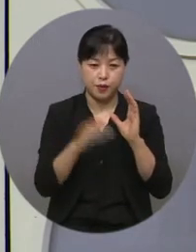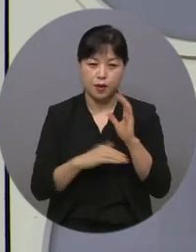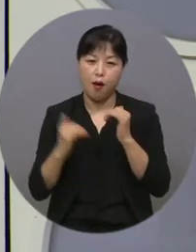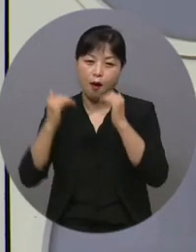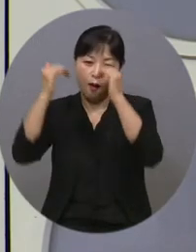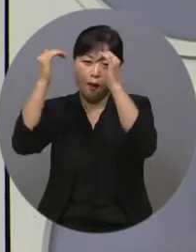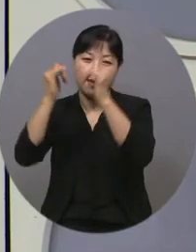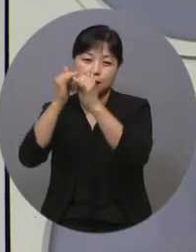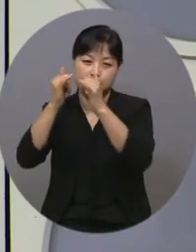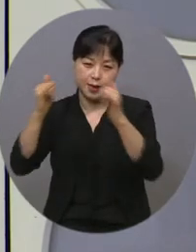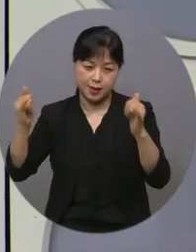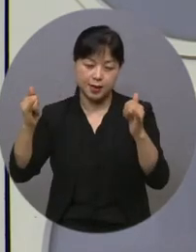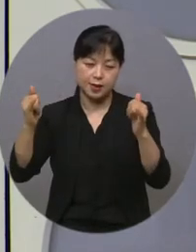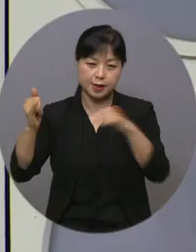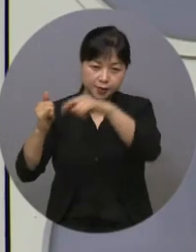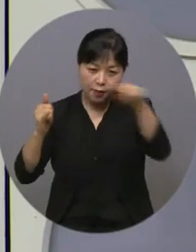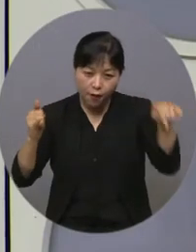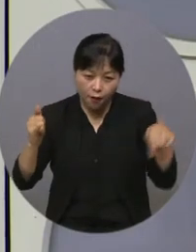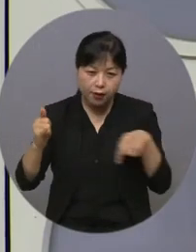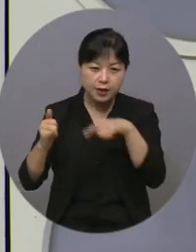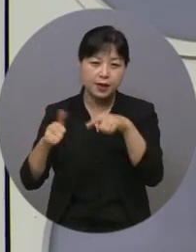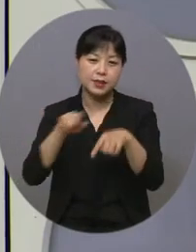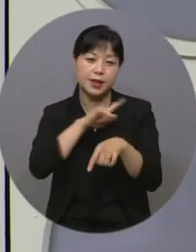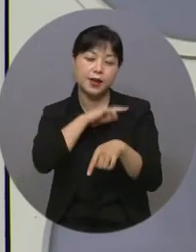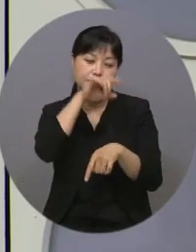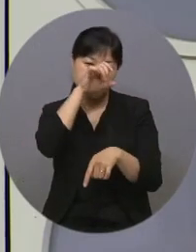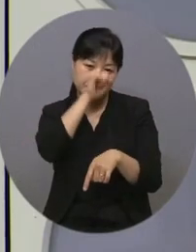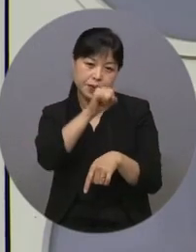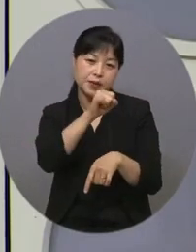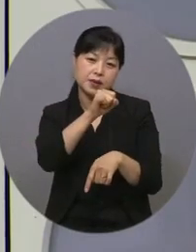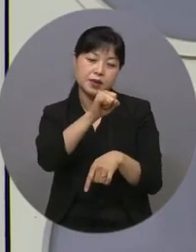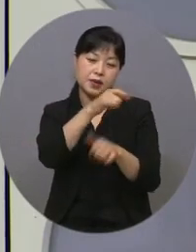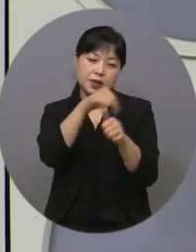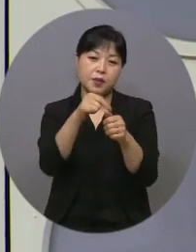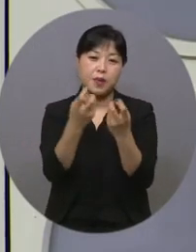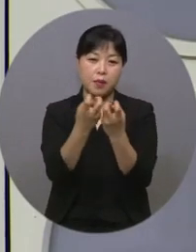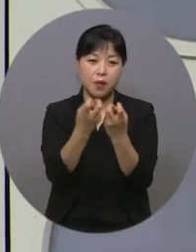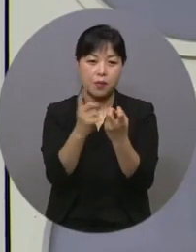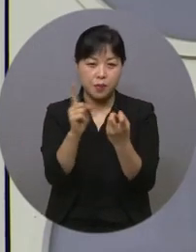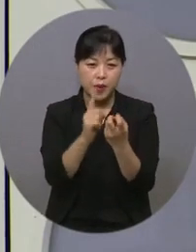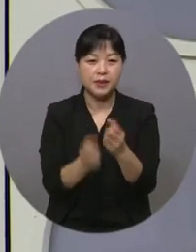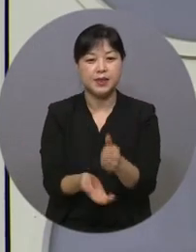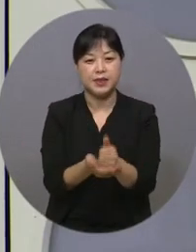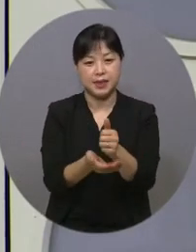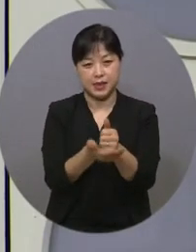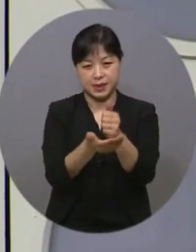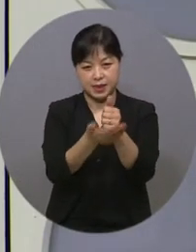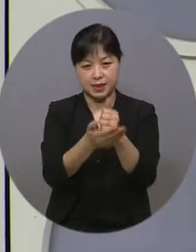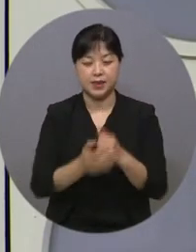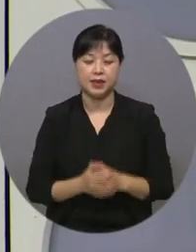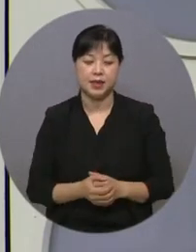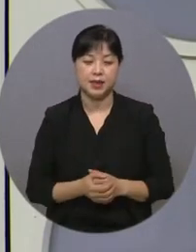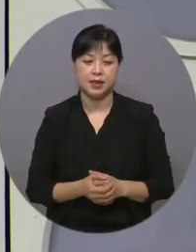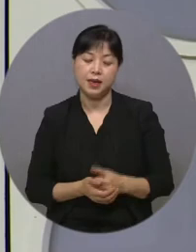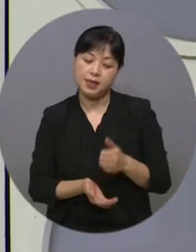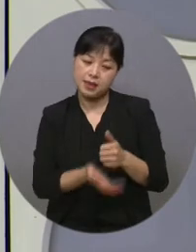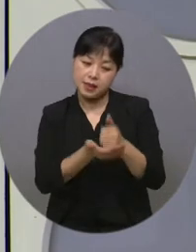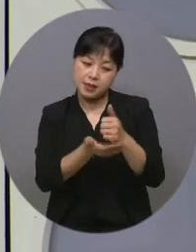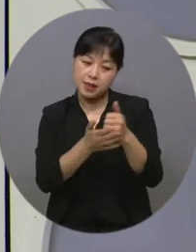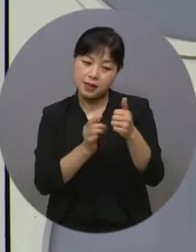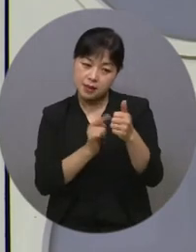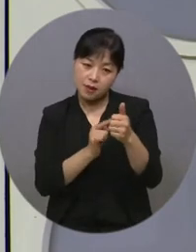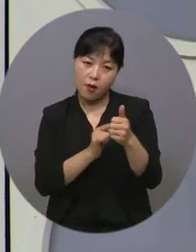지도 방법은요, 칭찬 화법입니다. 칭찬을 어떻게 해 주실